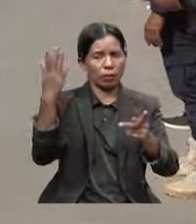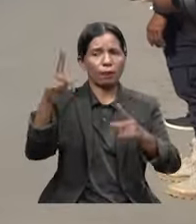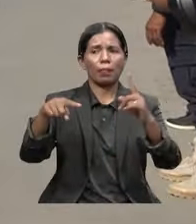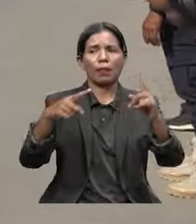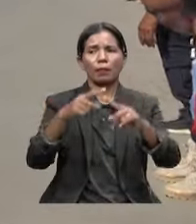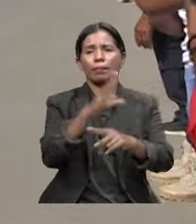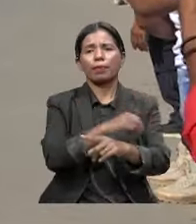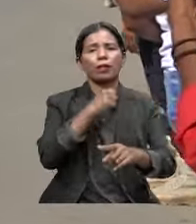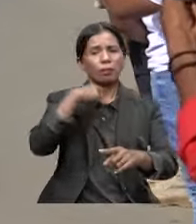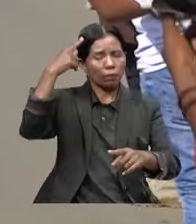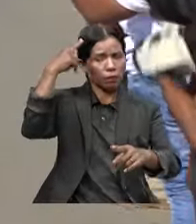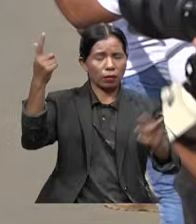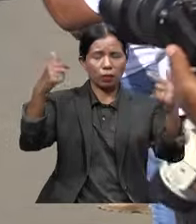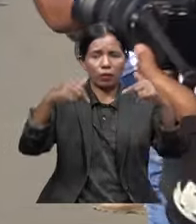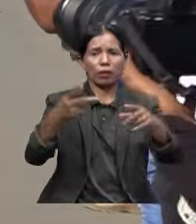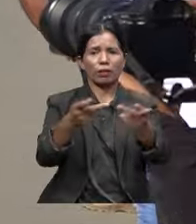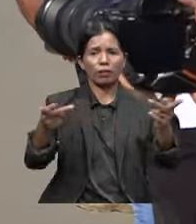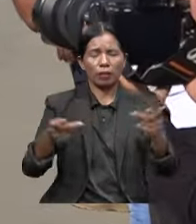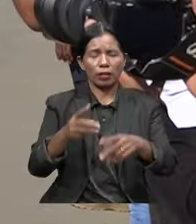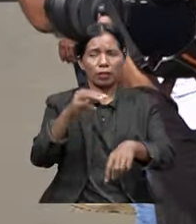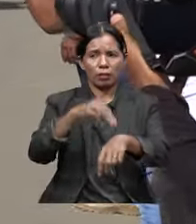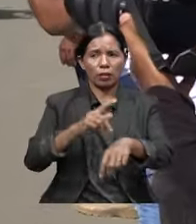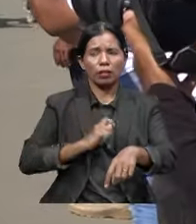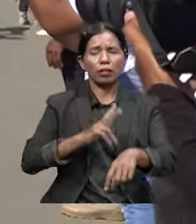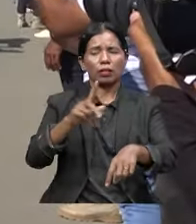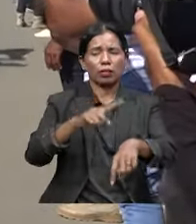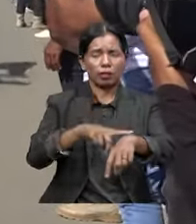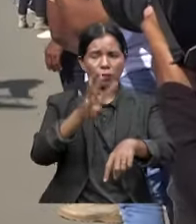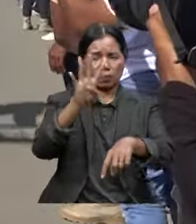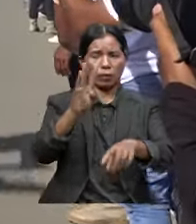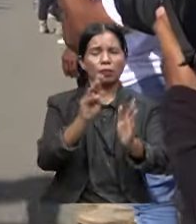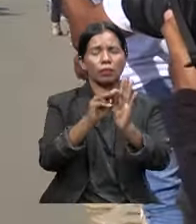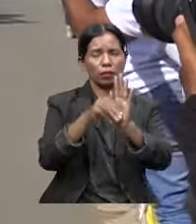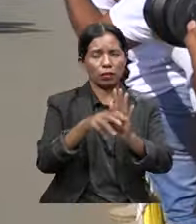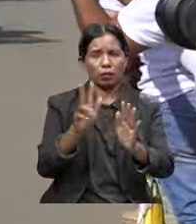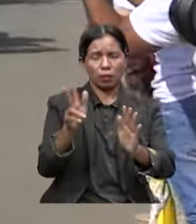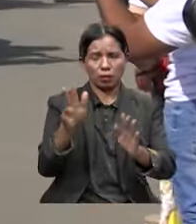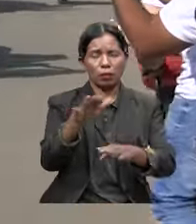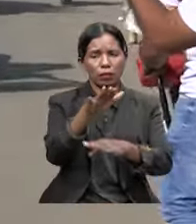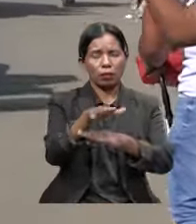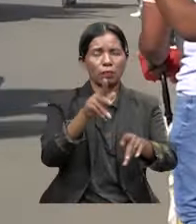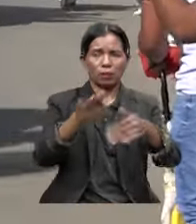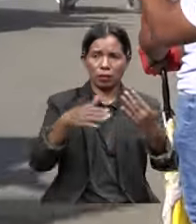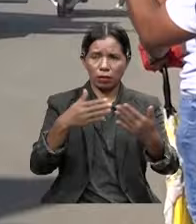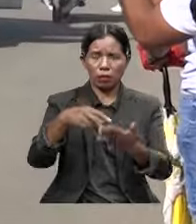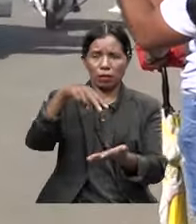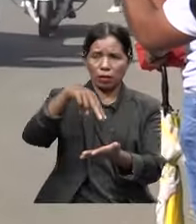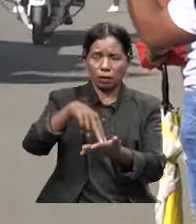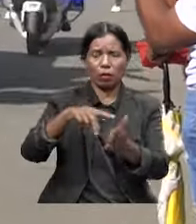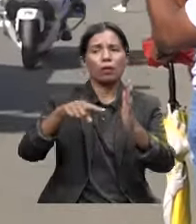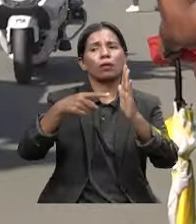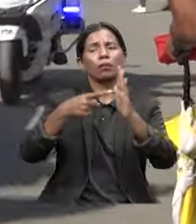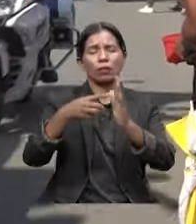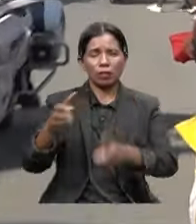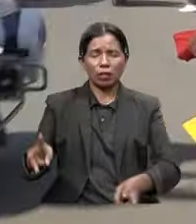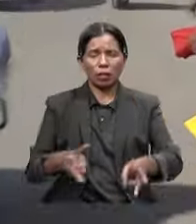sua santidade Papa Francisco to iha fatin misa tasitolu iha tuku hat liu minutu tol nulu lorok raik. Peregrino sira hamrik komesa usi